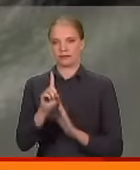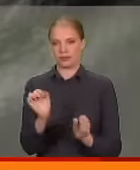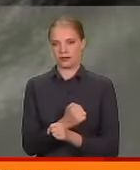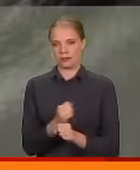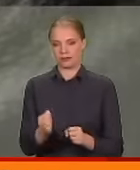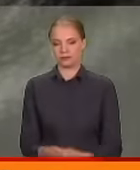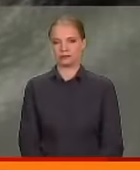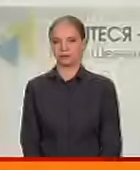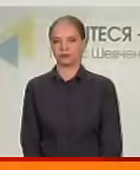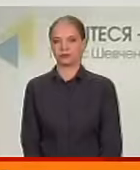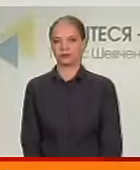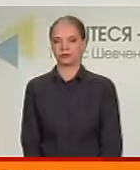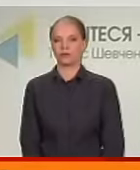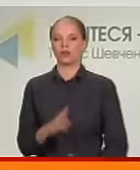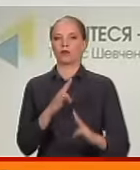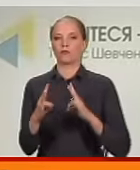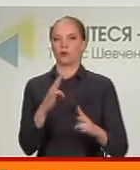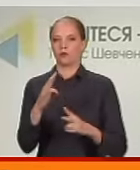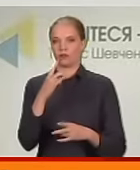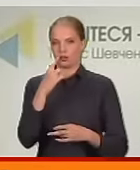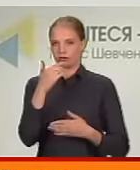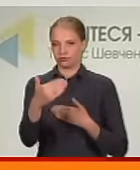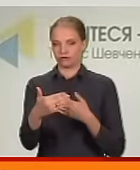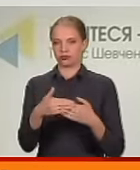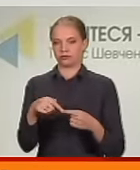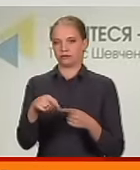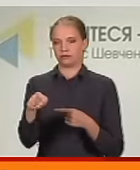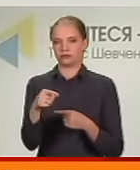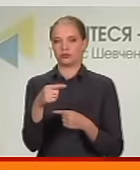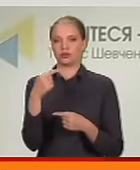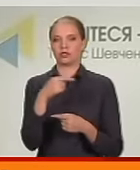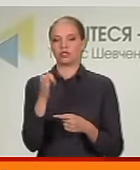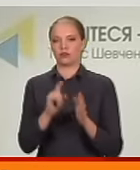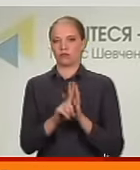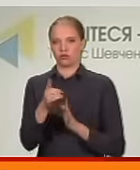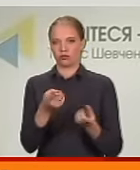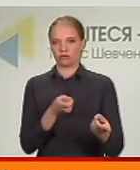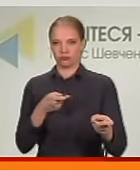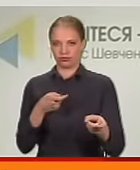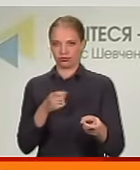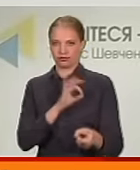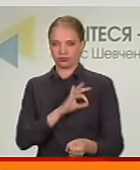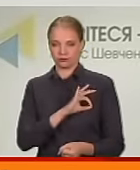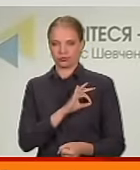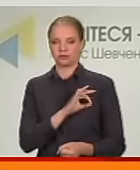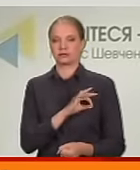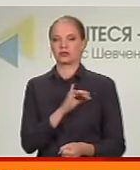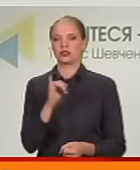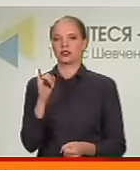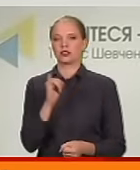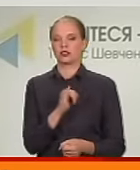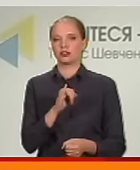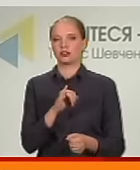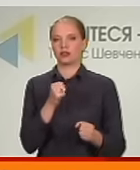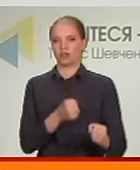бій. Бойовики підійшли на відстань кидка гранати та відкрили вогонь зі стрілецької зброї та